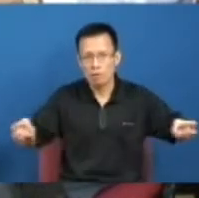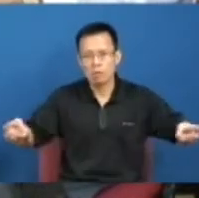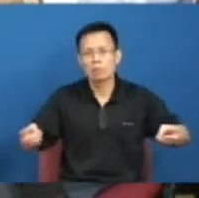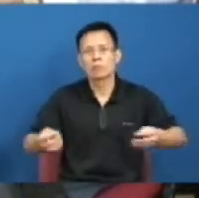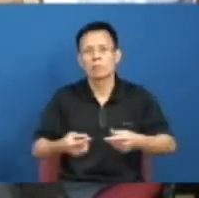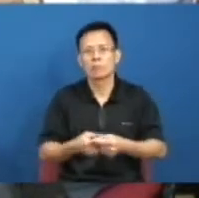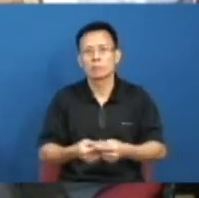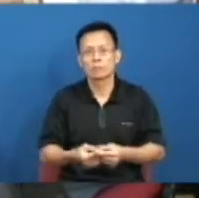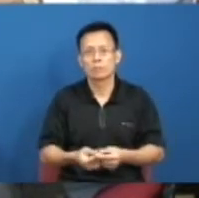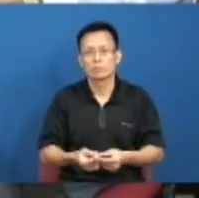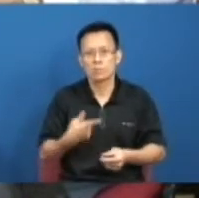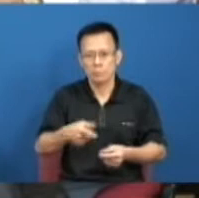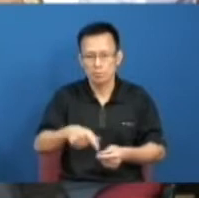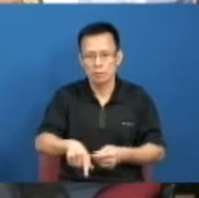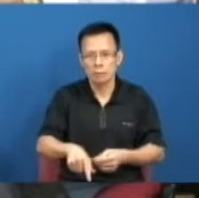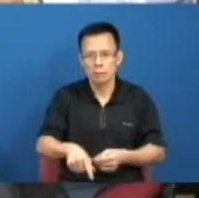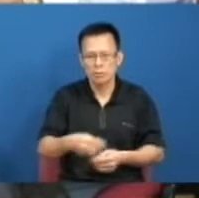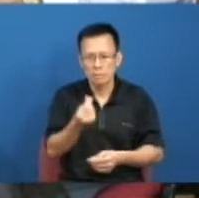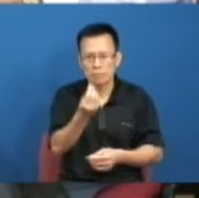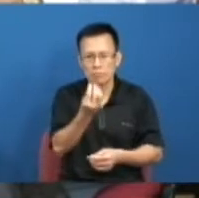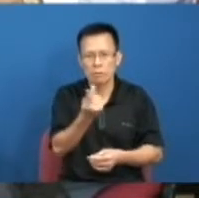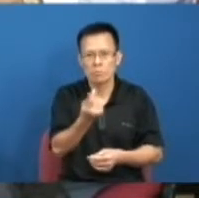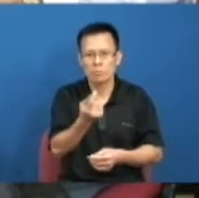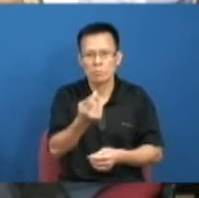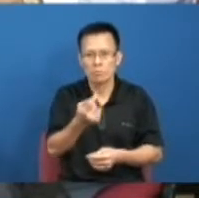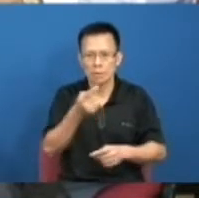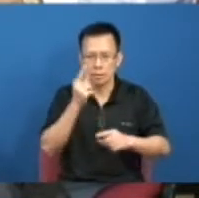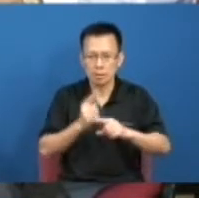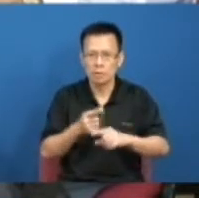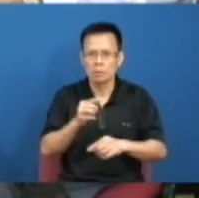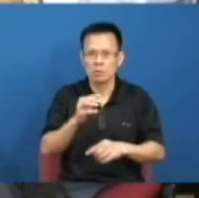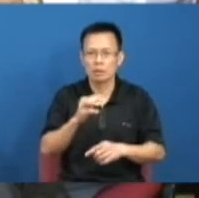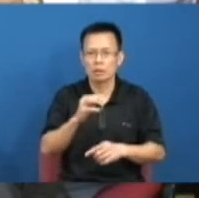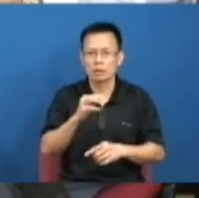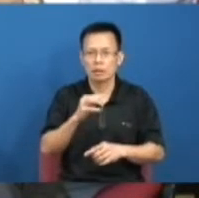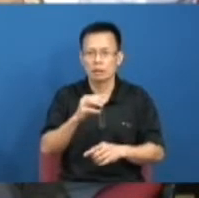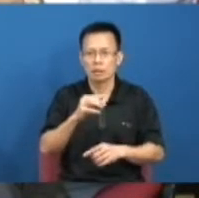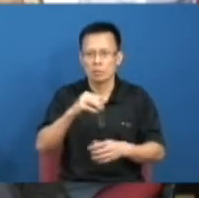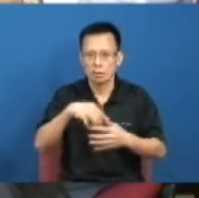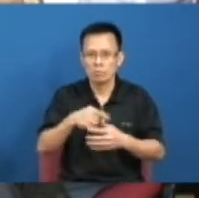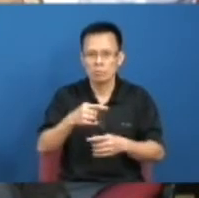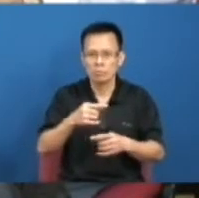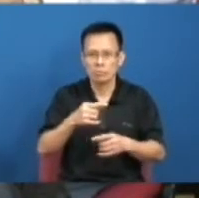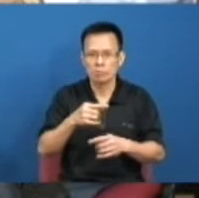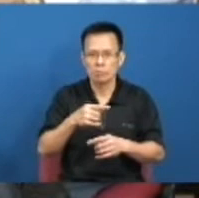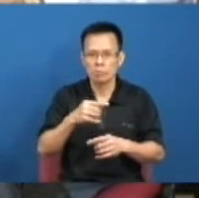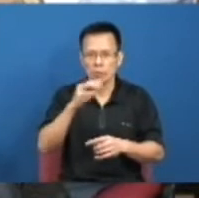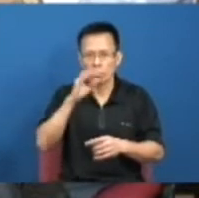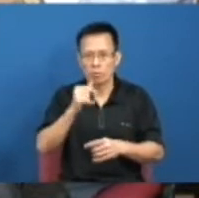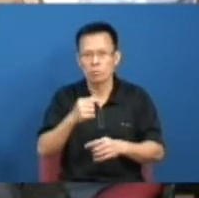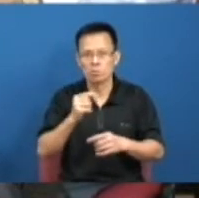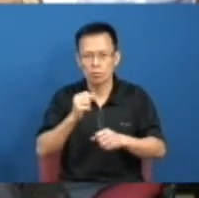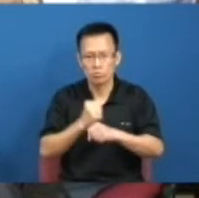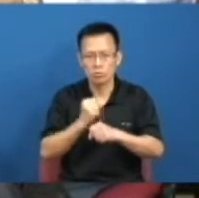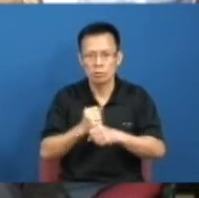其實呢類嘅物料啊，係即係咪即係比較即係其中一個形式係即係可以比較 long last